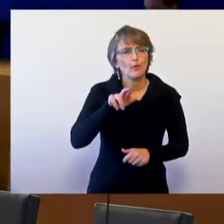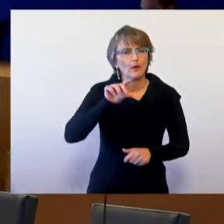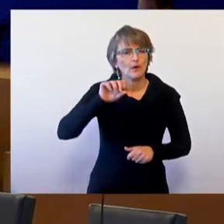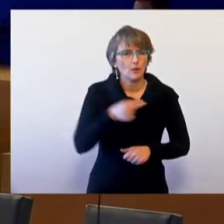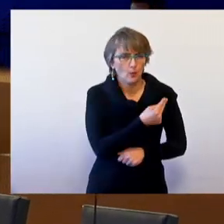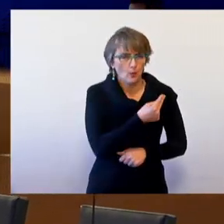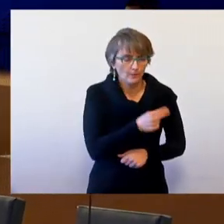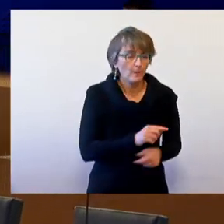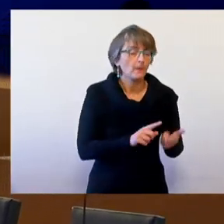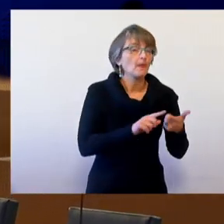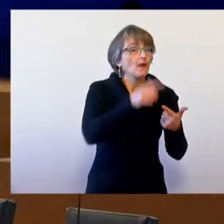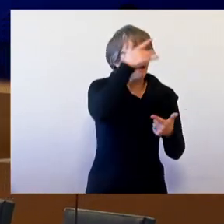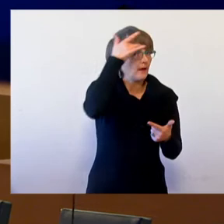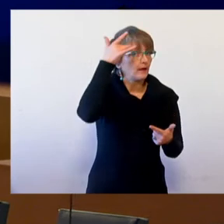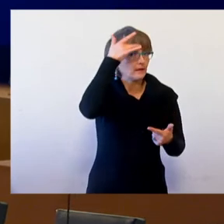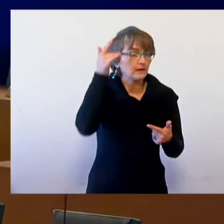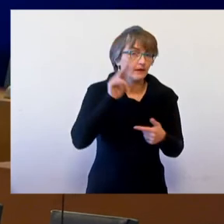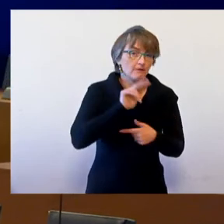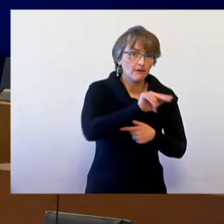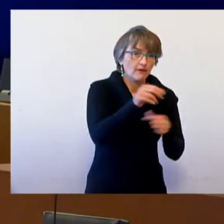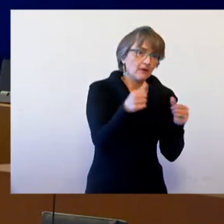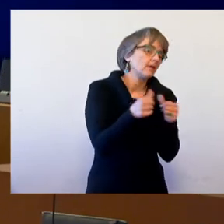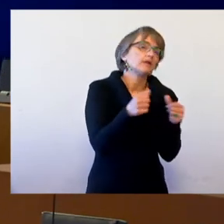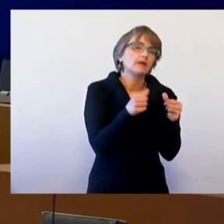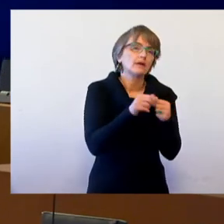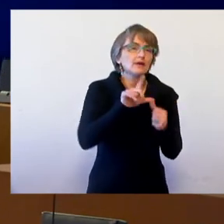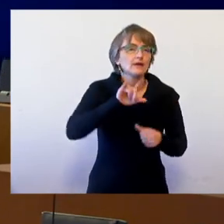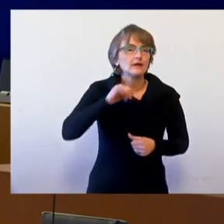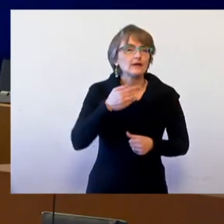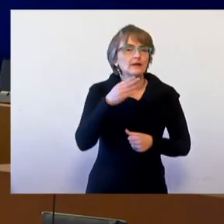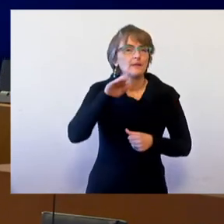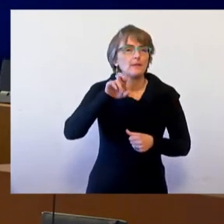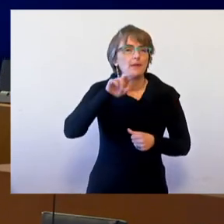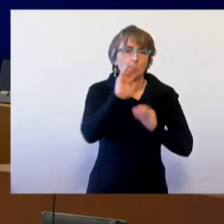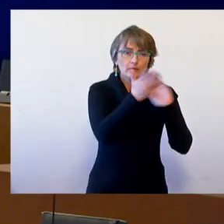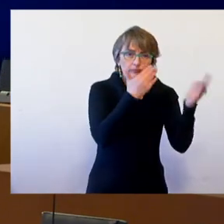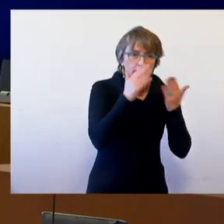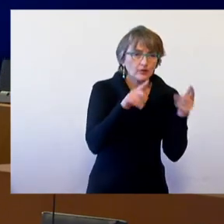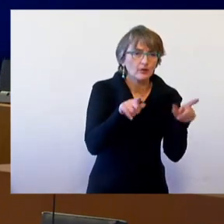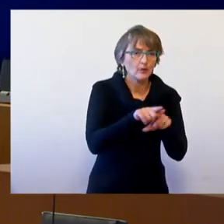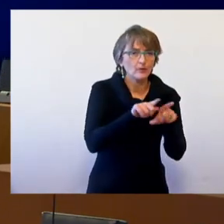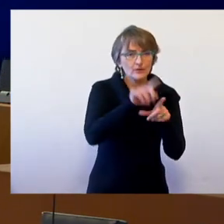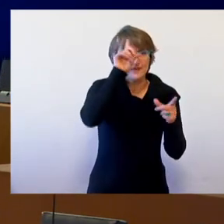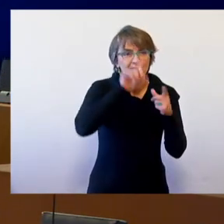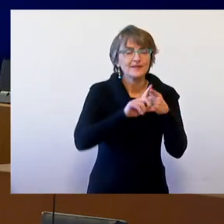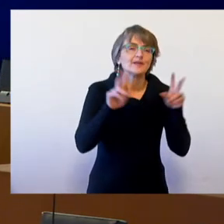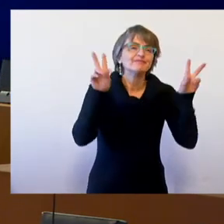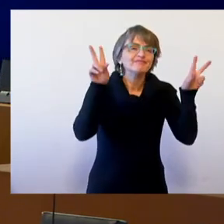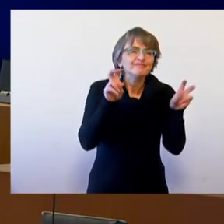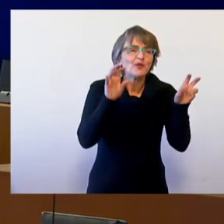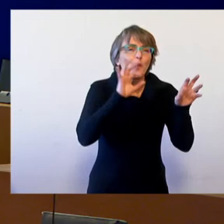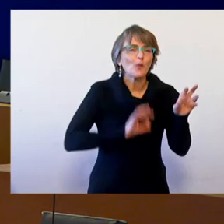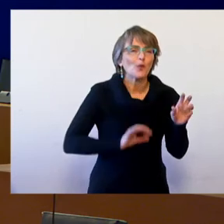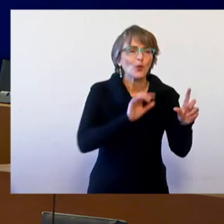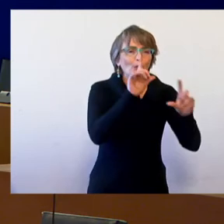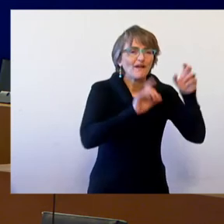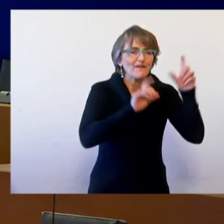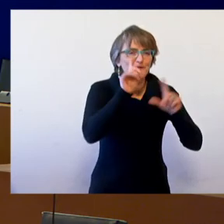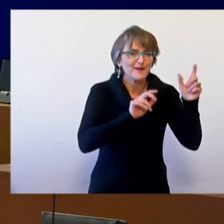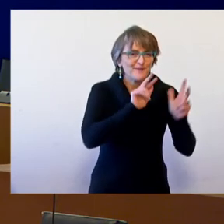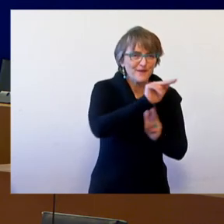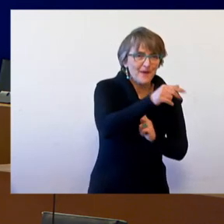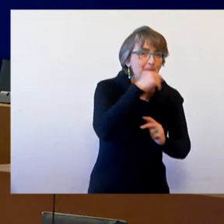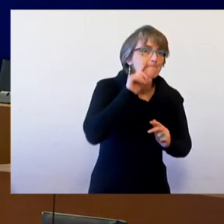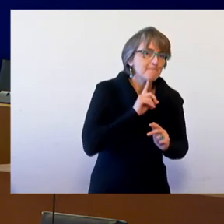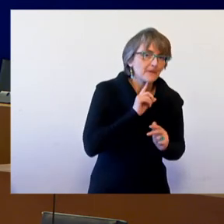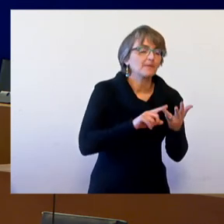une rétrospective de Peter Lindbergh. Il y aura les photographies aussi en mai. Et à l'automne, ce sera une exploration